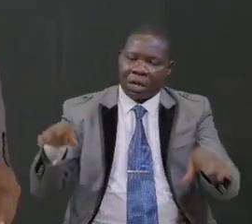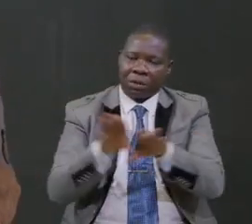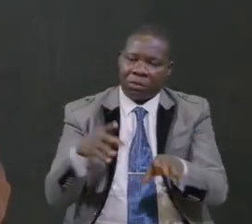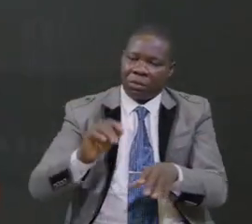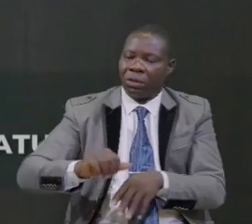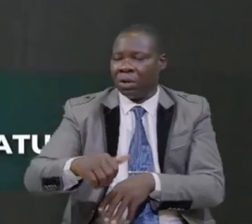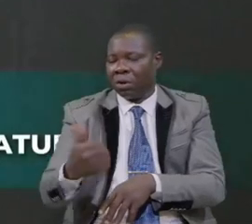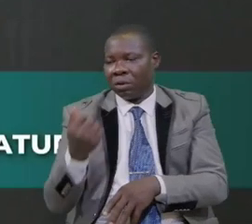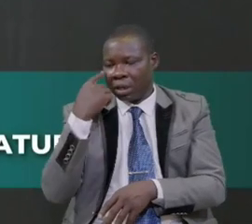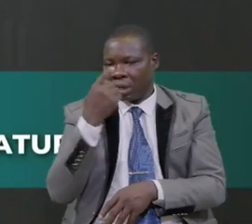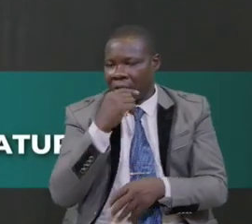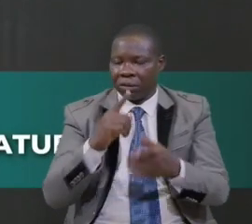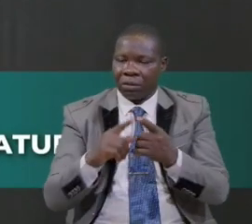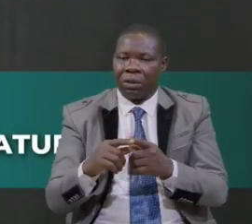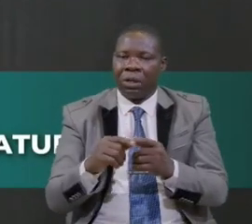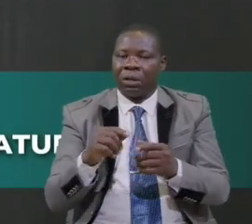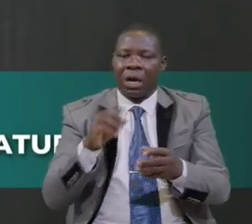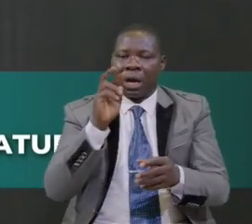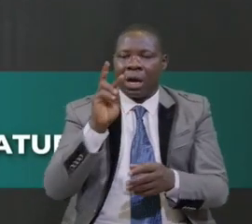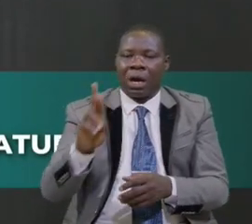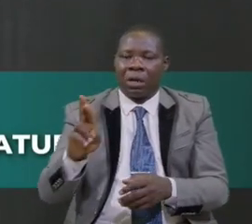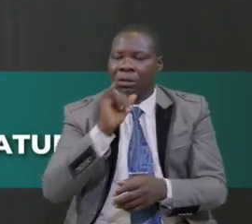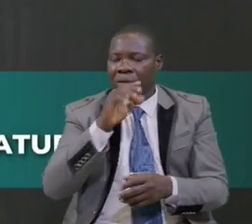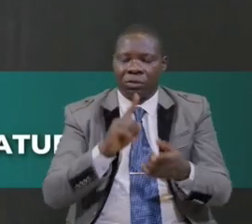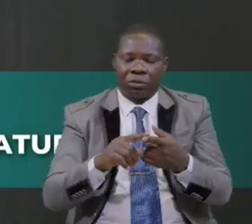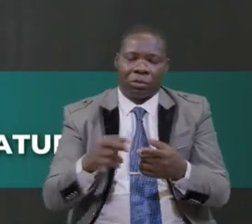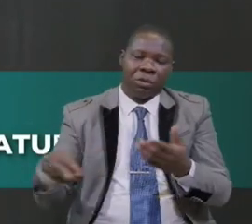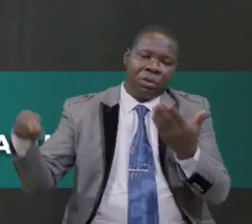autres airs, restaurer,